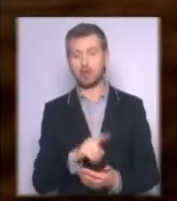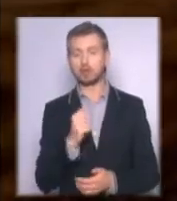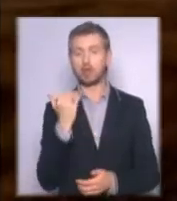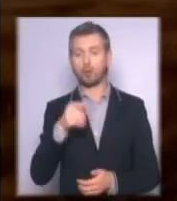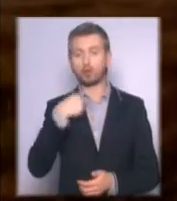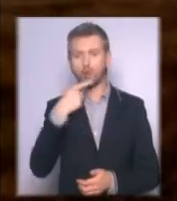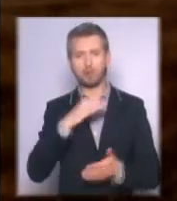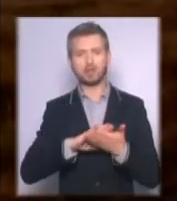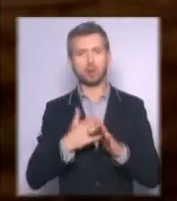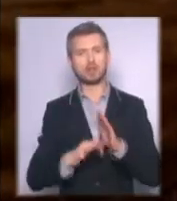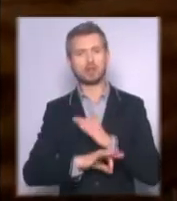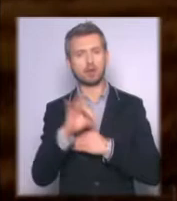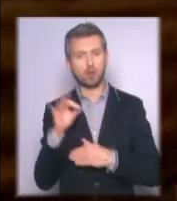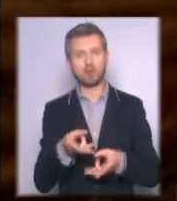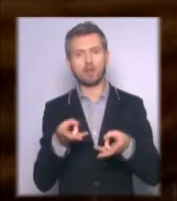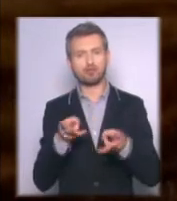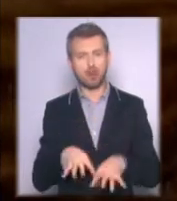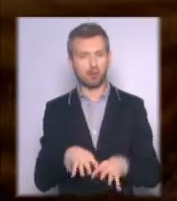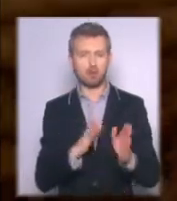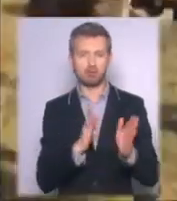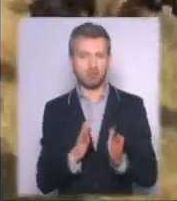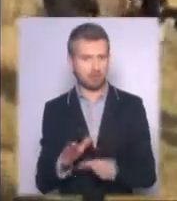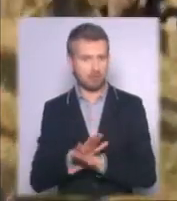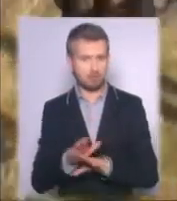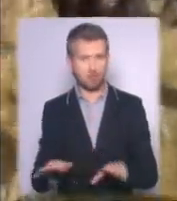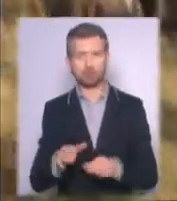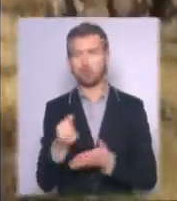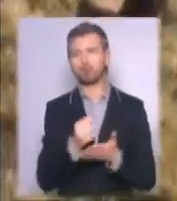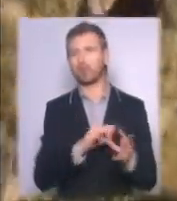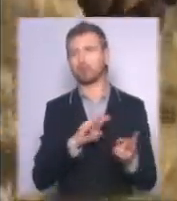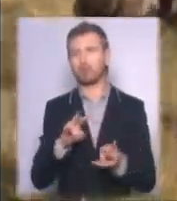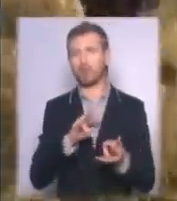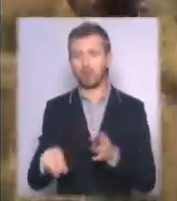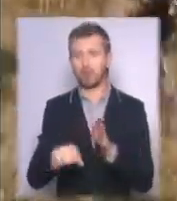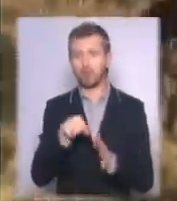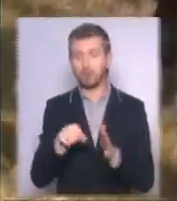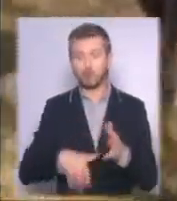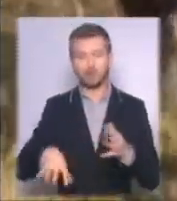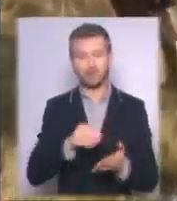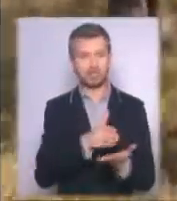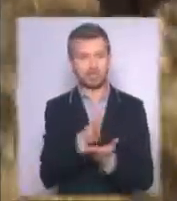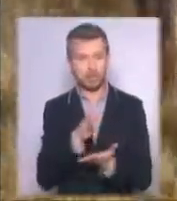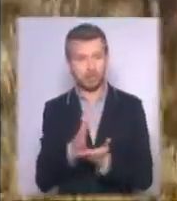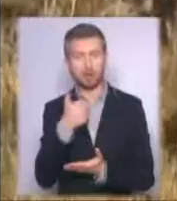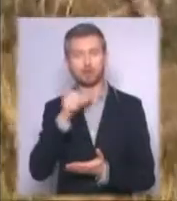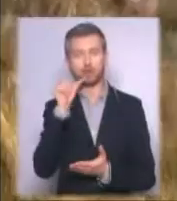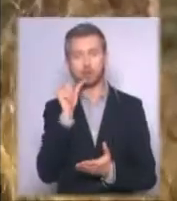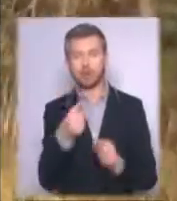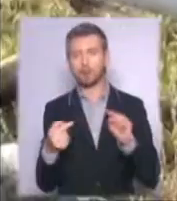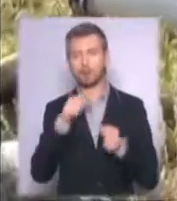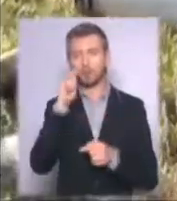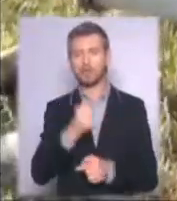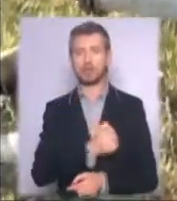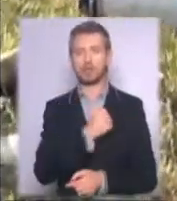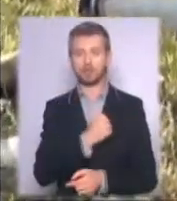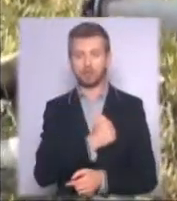словами, ситуація на Сході залишається нестабільною. Збройні провокації бойовиків тривають практично на всіх напрямках. Вчора проти українських військових